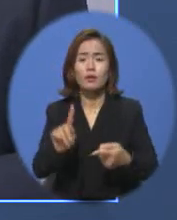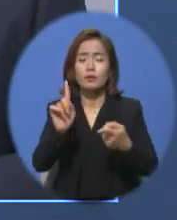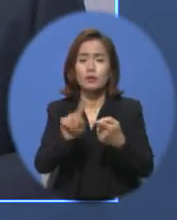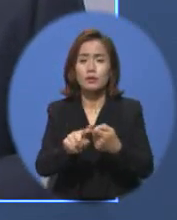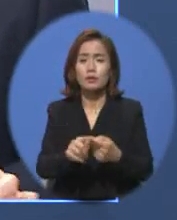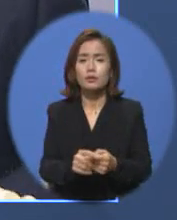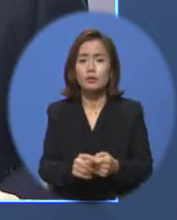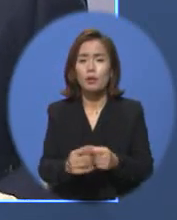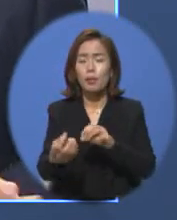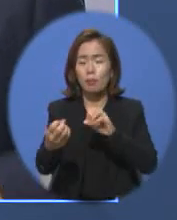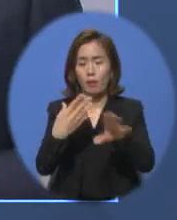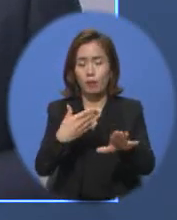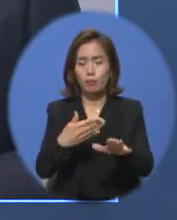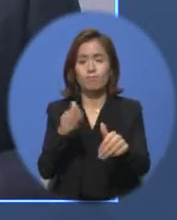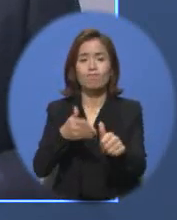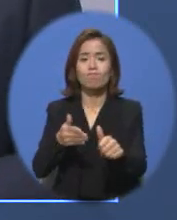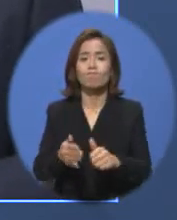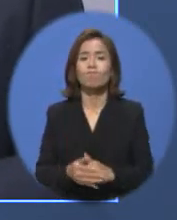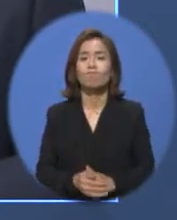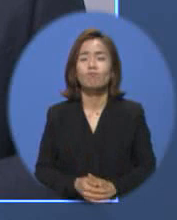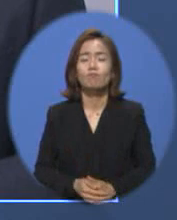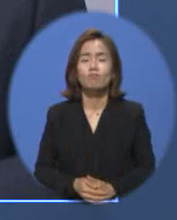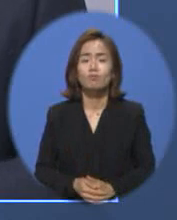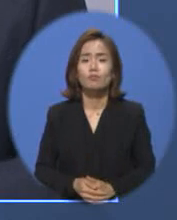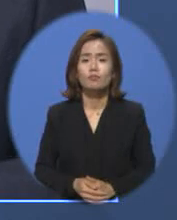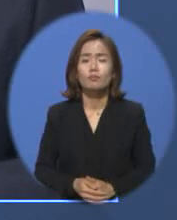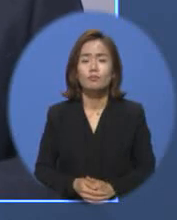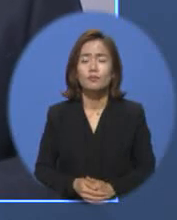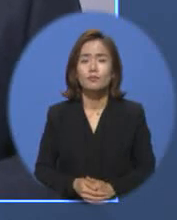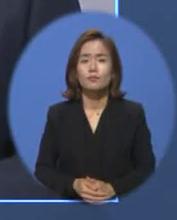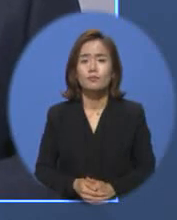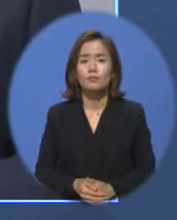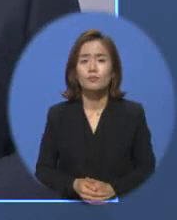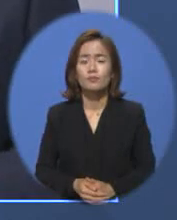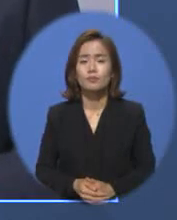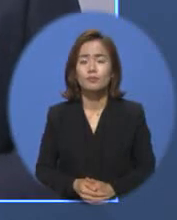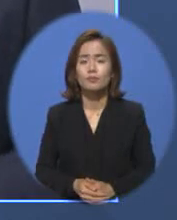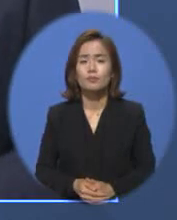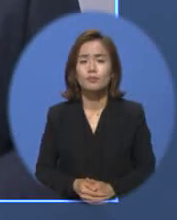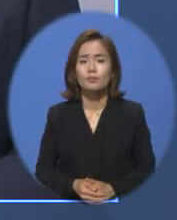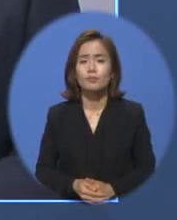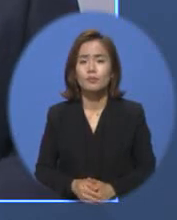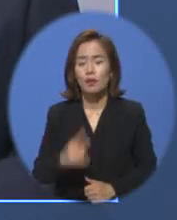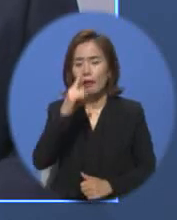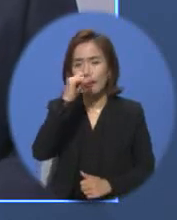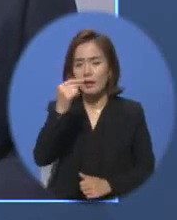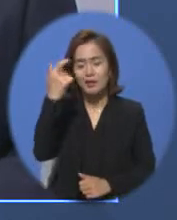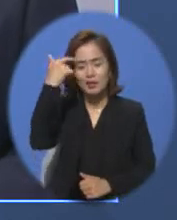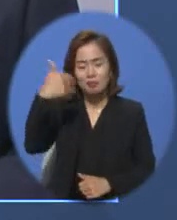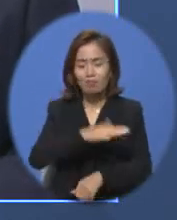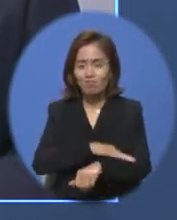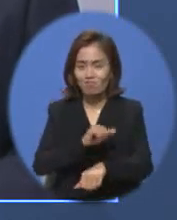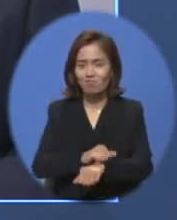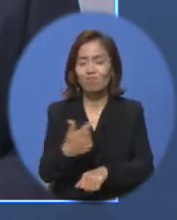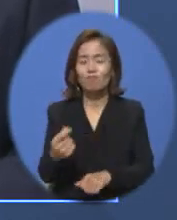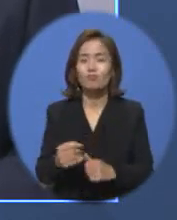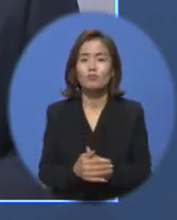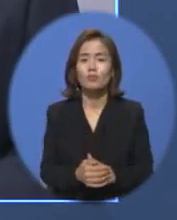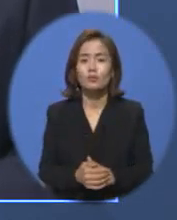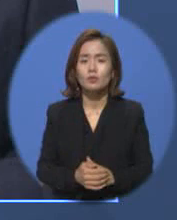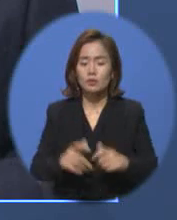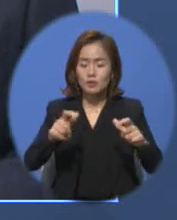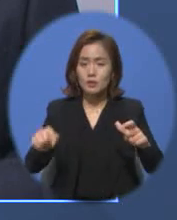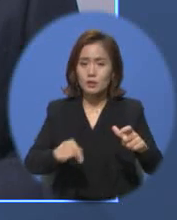이에대한답변을부탁드립니다 . 예.정말날카로운질문이었습니다. 예.